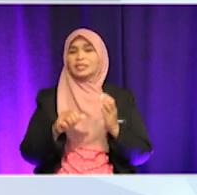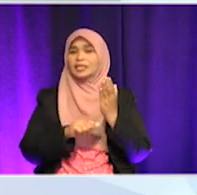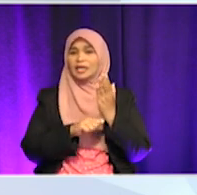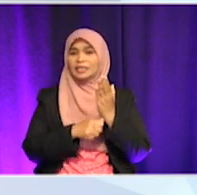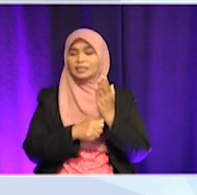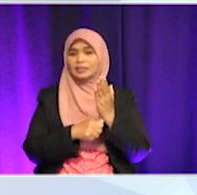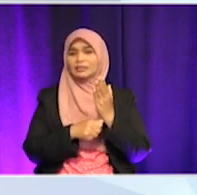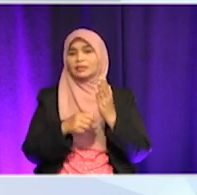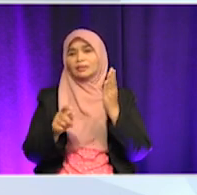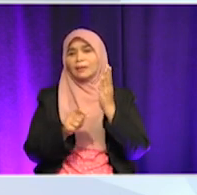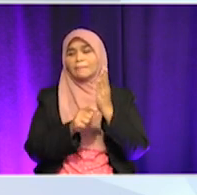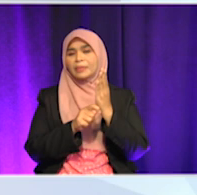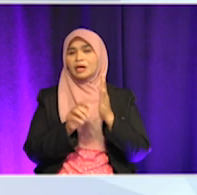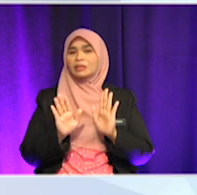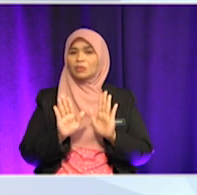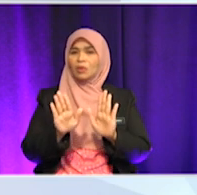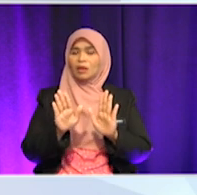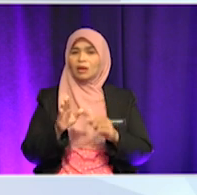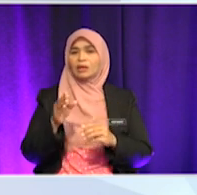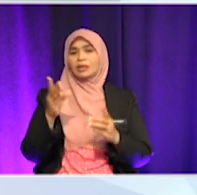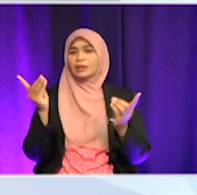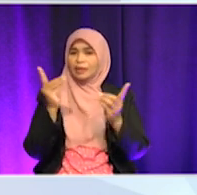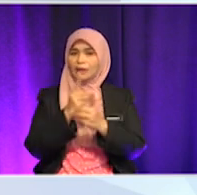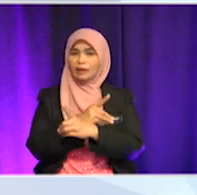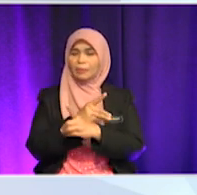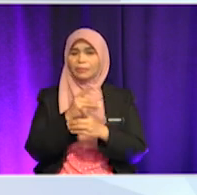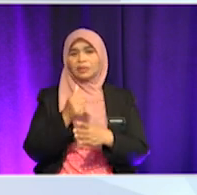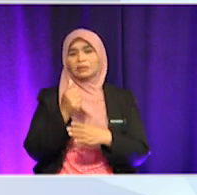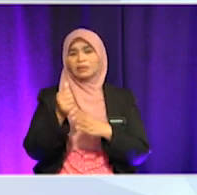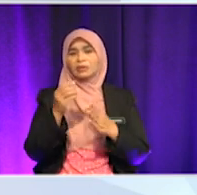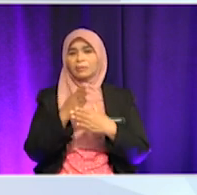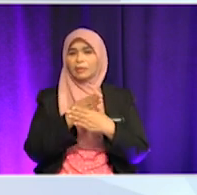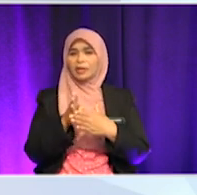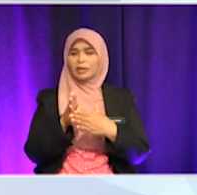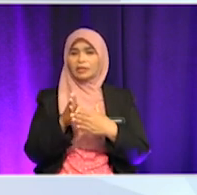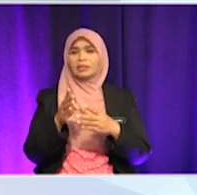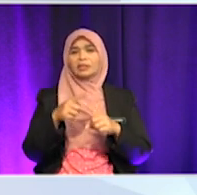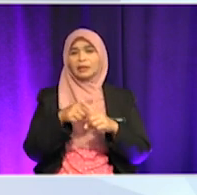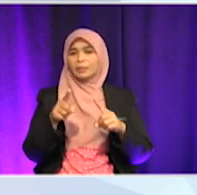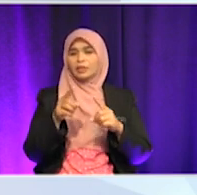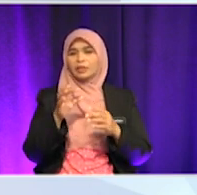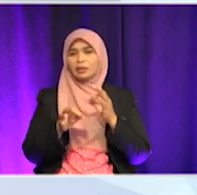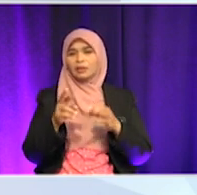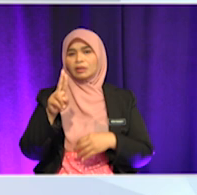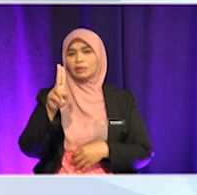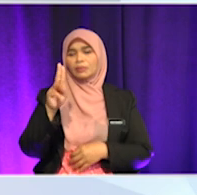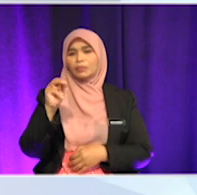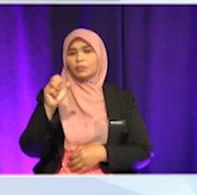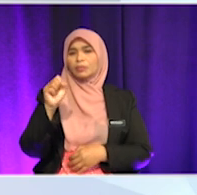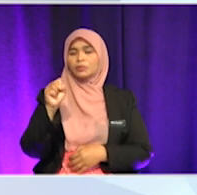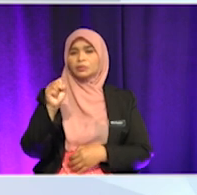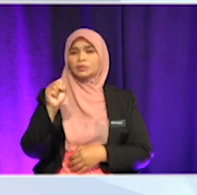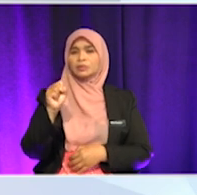tambah, tolak, darab atau bahagi. Okey, manakala rumus algebra merupakan ungkapan